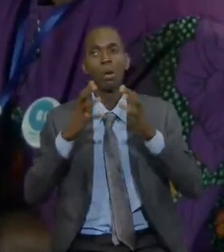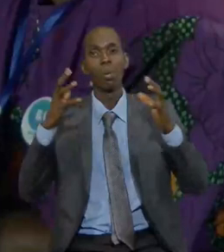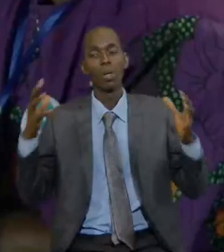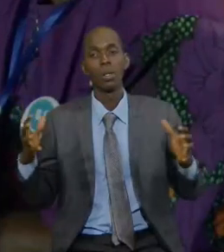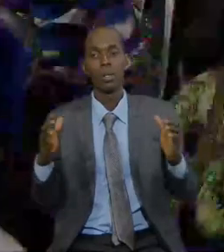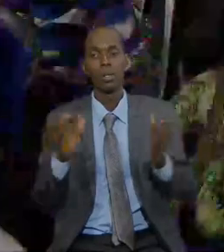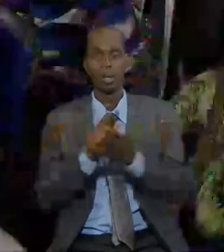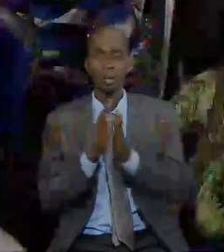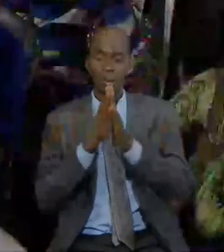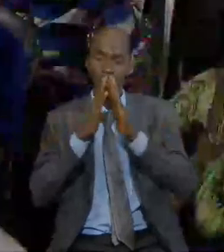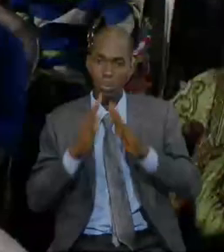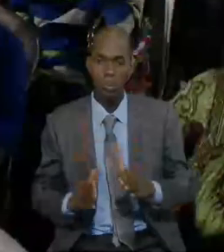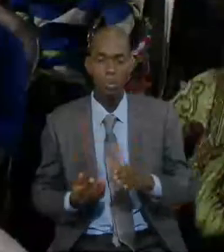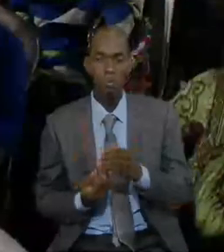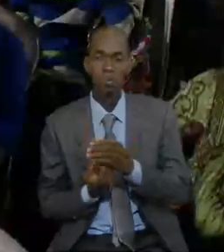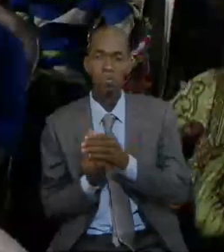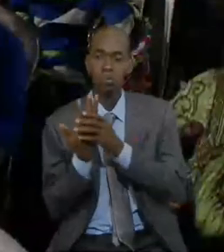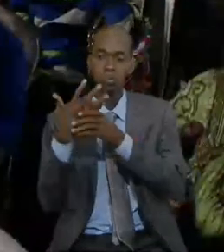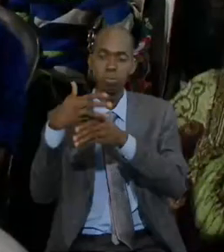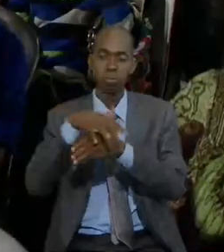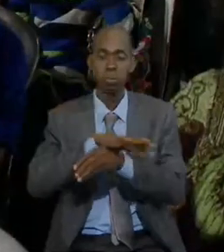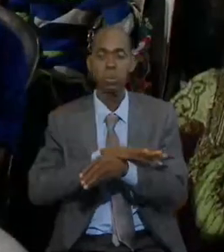la paix débordante